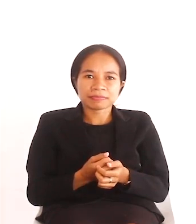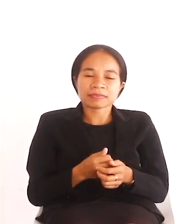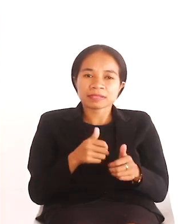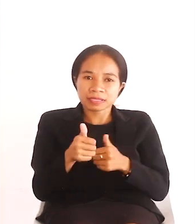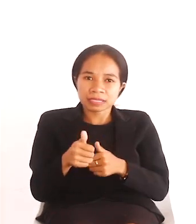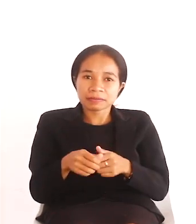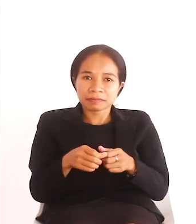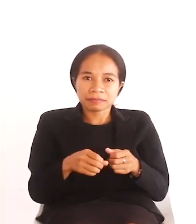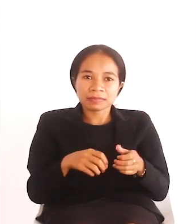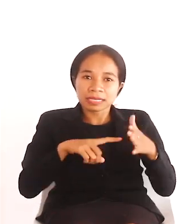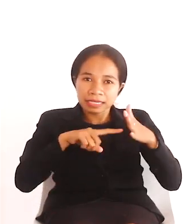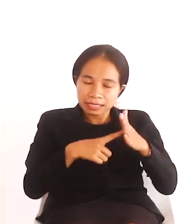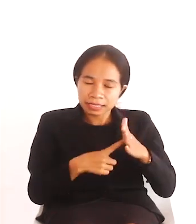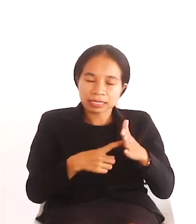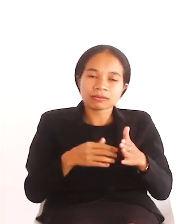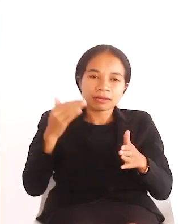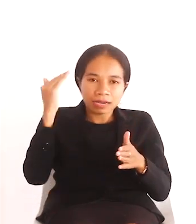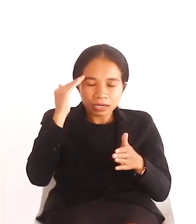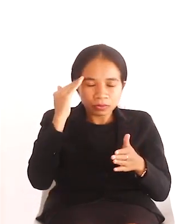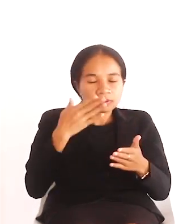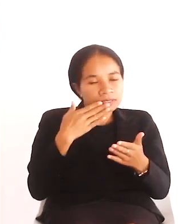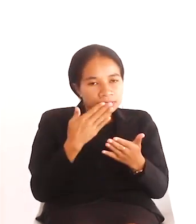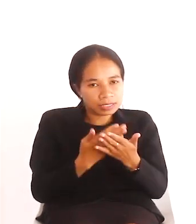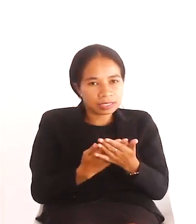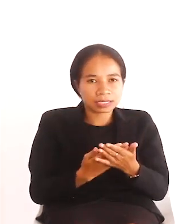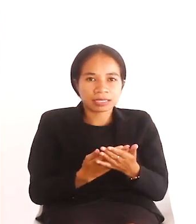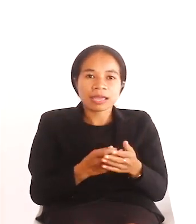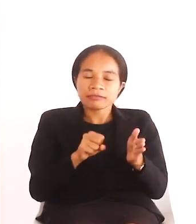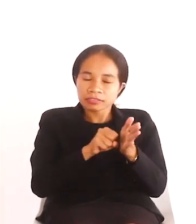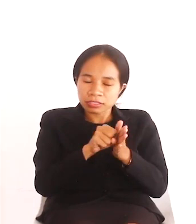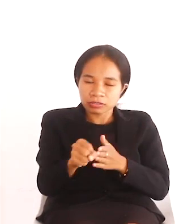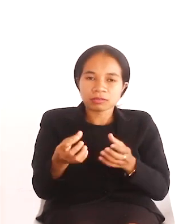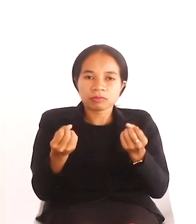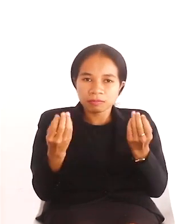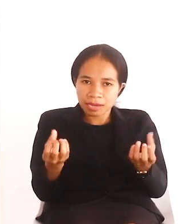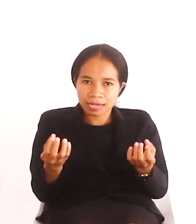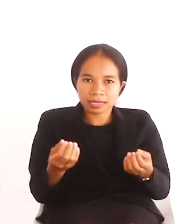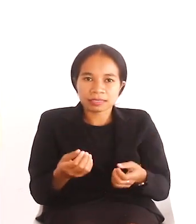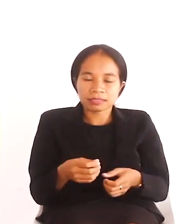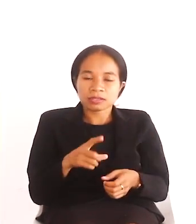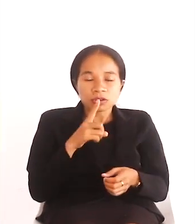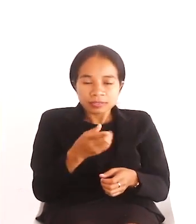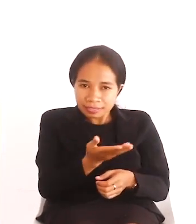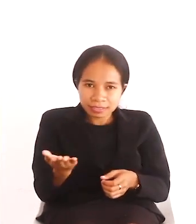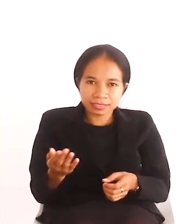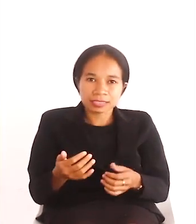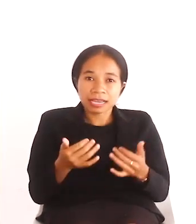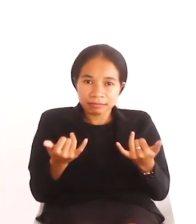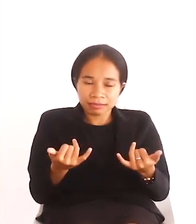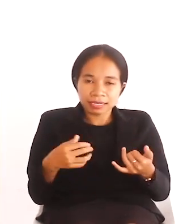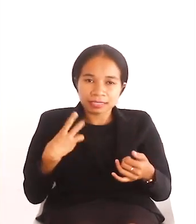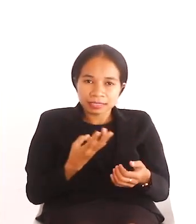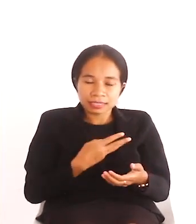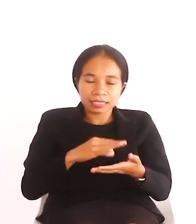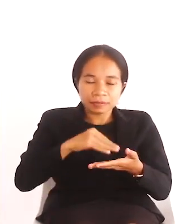Tirlolosh benghira ita hahu hanoin didiak, ia sinonimu barak. Los kalae alin sira. Ohin ita saya aprende